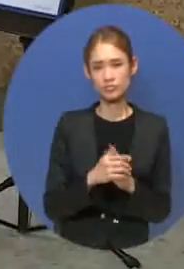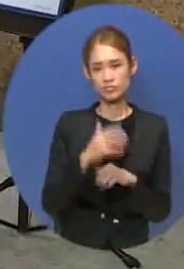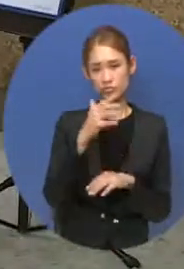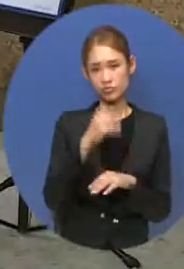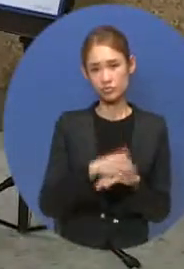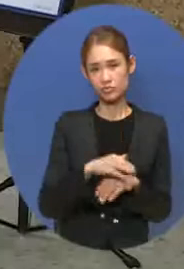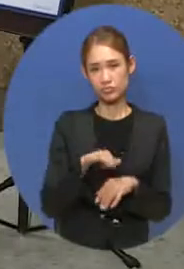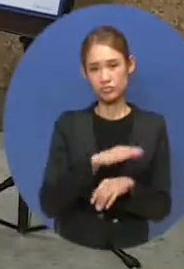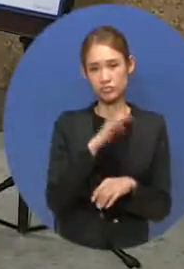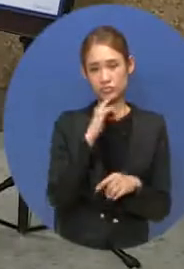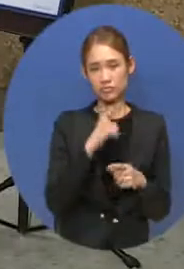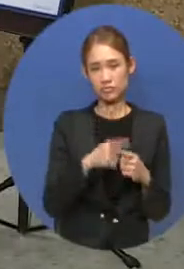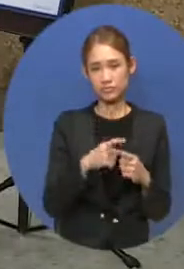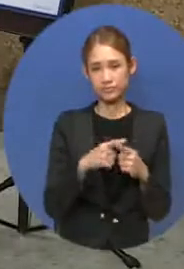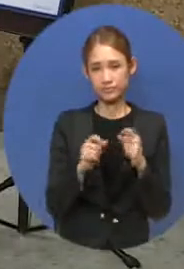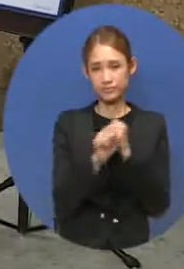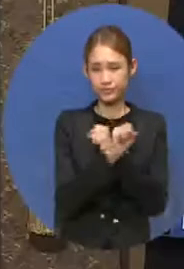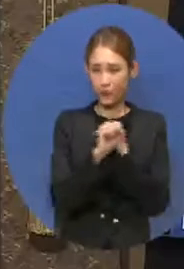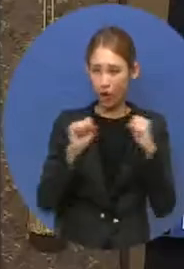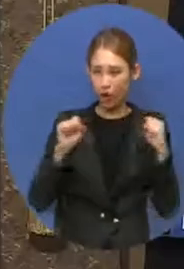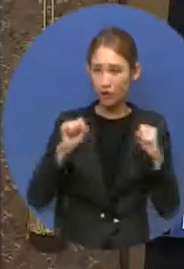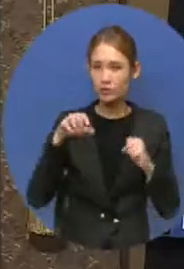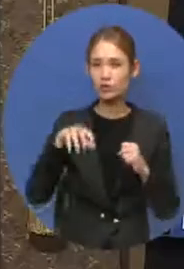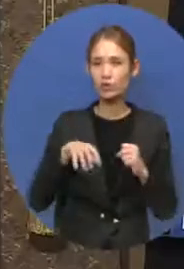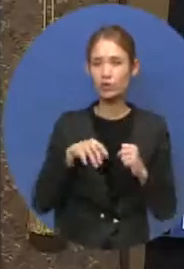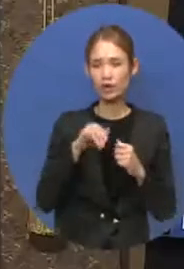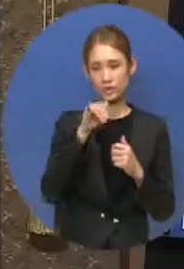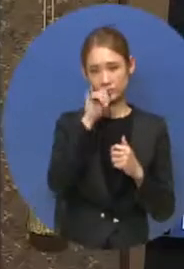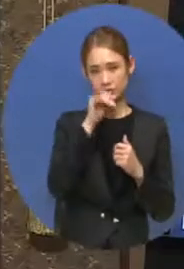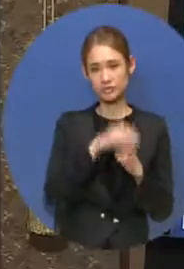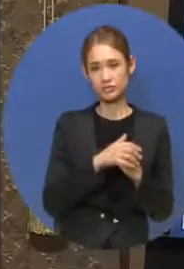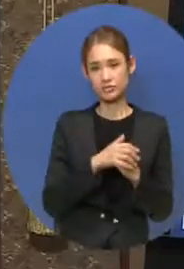결국은 네. 저희들도 마찬가지잖아요. 좀 넓은 공간에 있으면